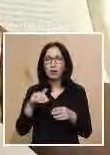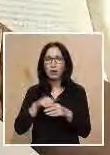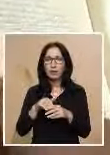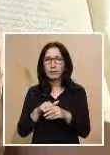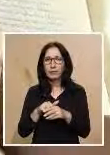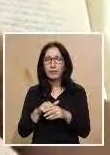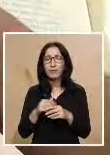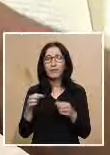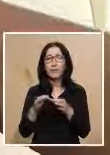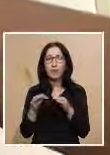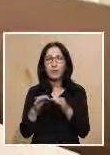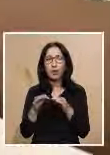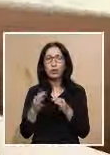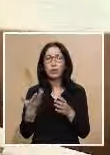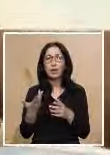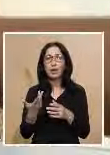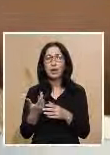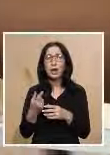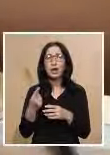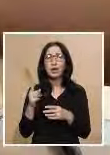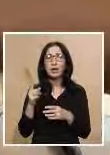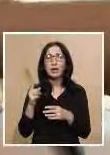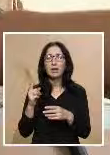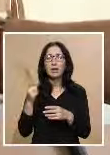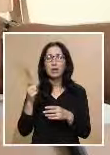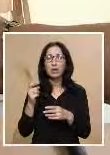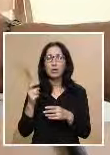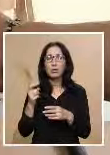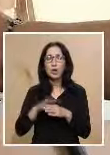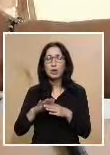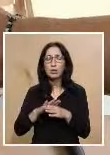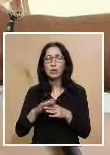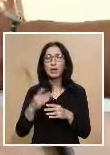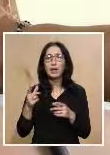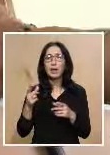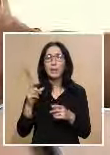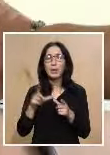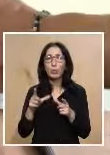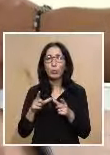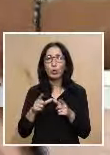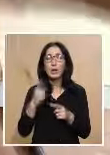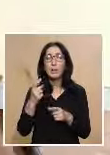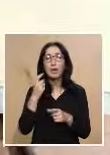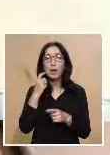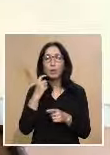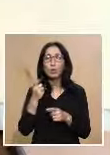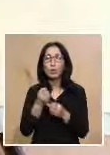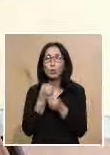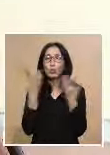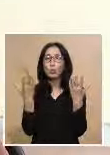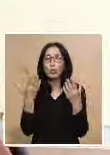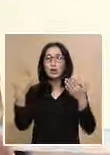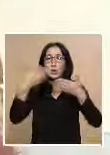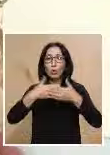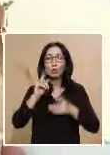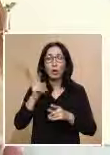В фонда на Дростол Червенската митрополия има една брошура, която е от Чудната нощ, която той